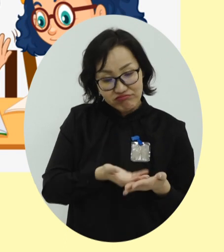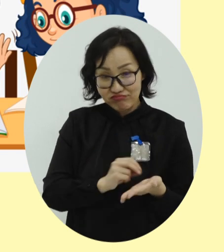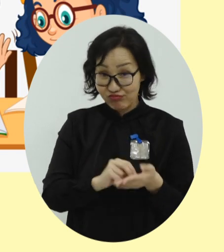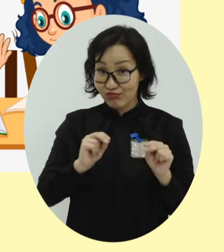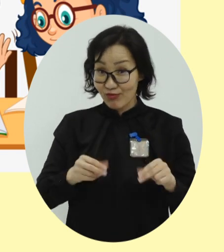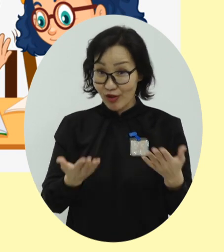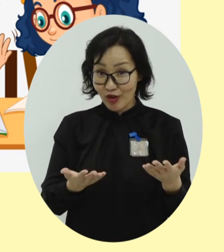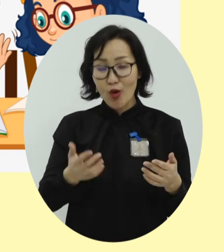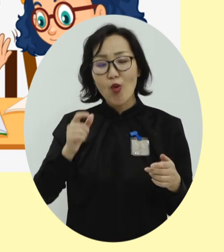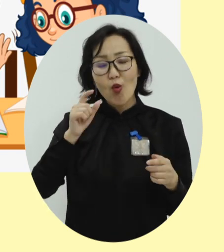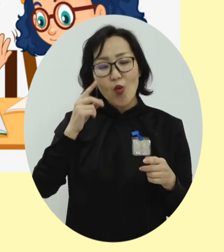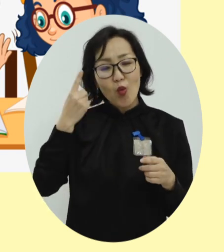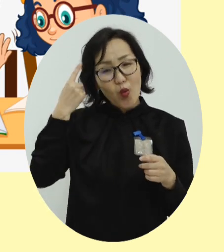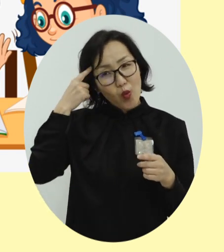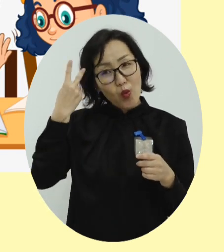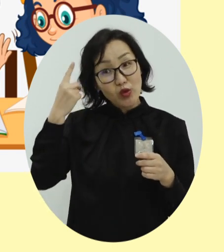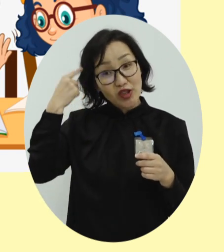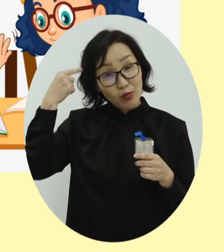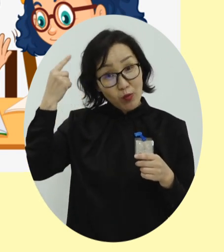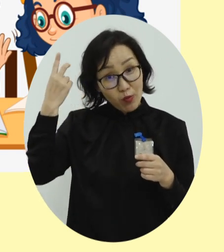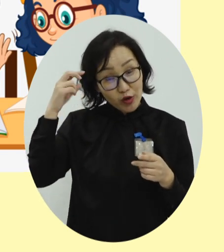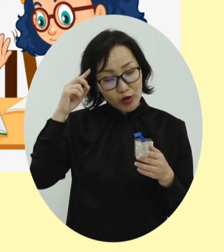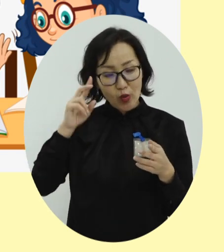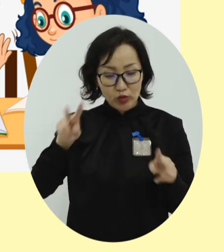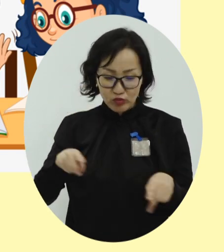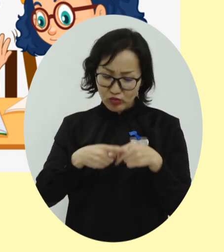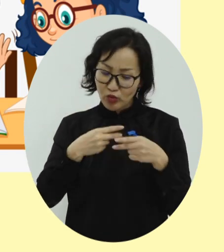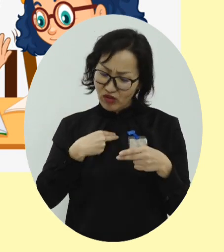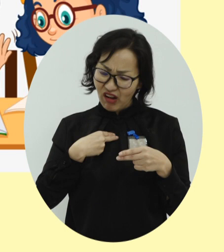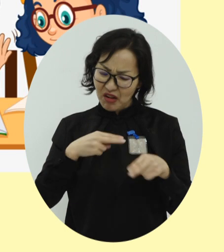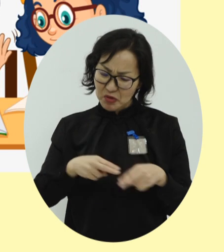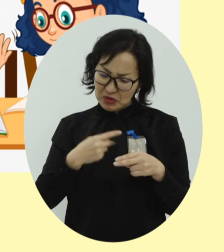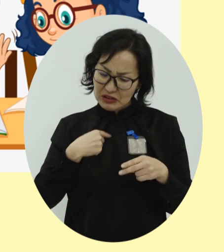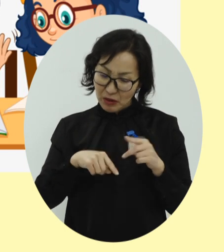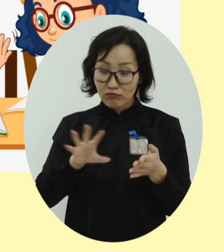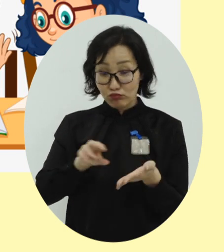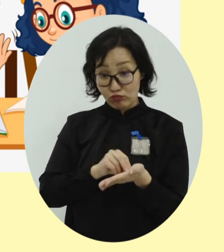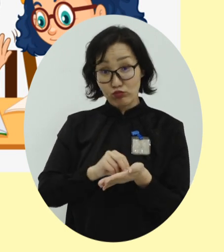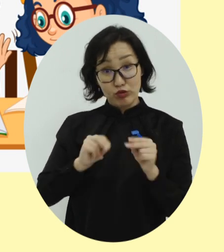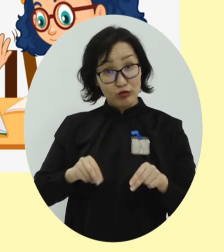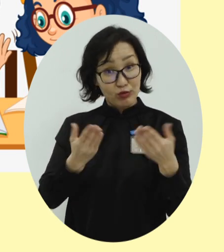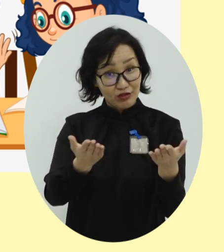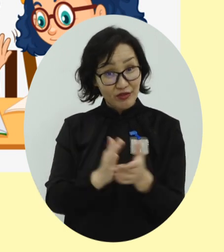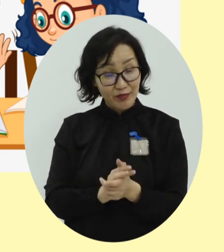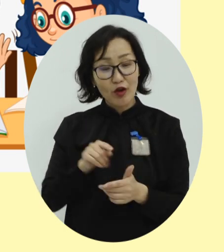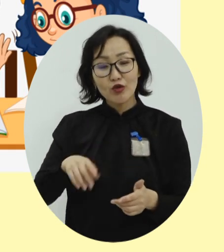нь үзэл бодол, үнэлэлт дүгнэлтийг бичиж болдог байх нэ. За, тэгвэл